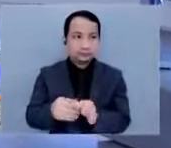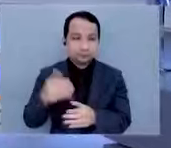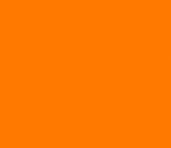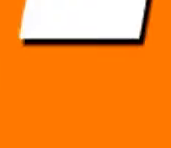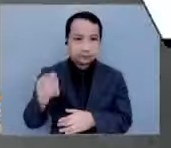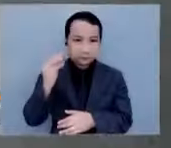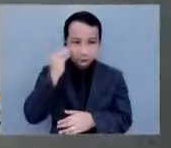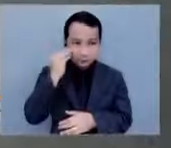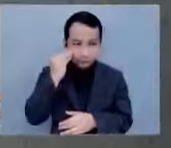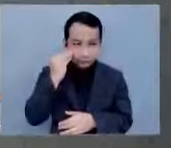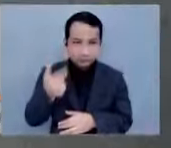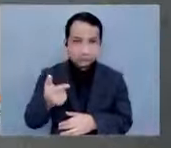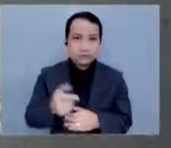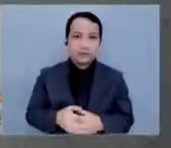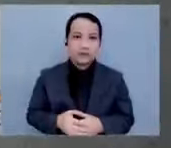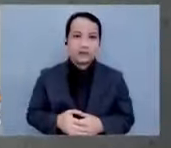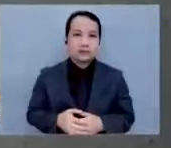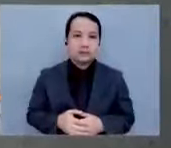Gualvez.